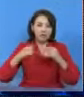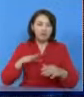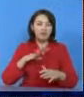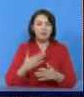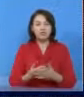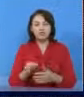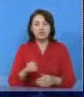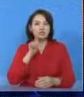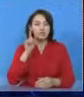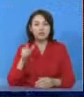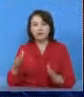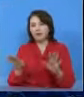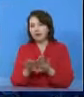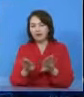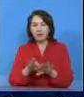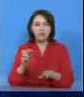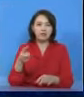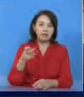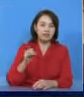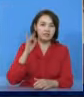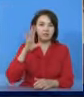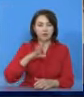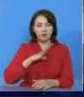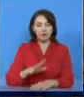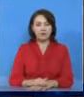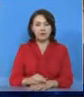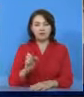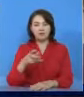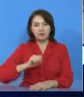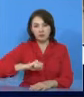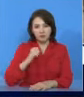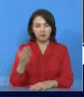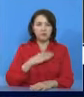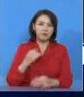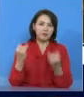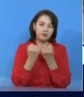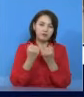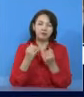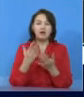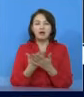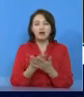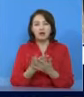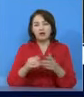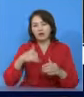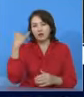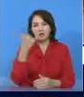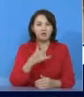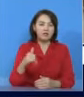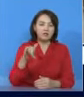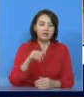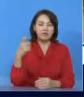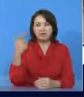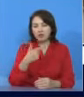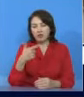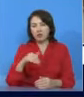шыққан жалынды жастардың қатарында Табылды да бар еді. Табылды Досымовтың мен жерлесімін, Атырау облысының тумасымын.